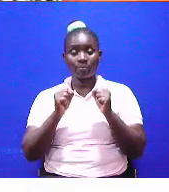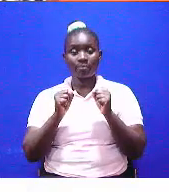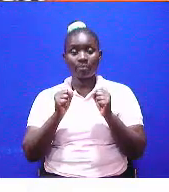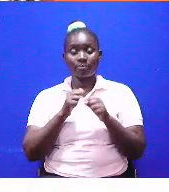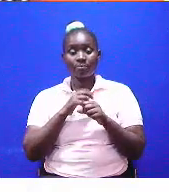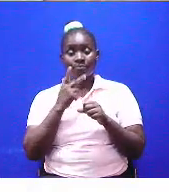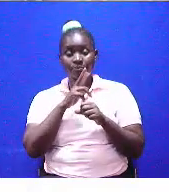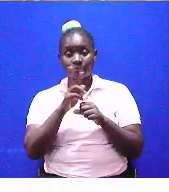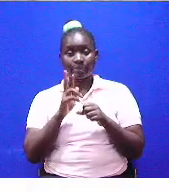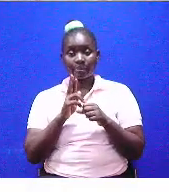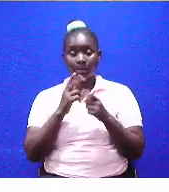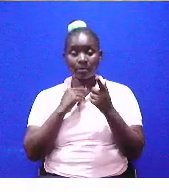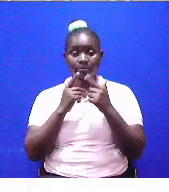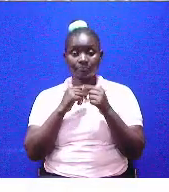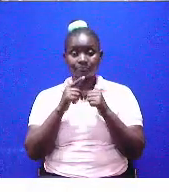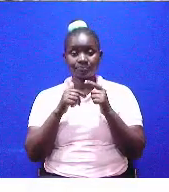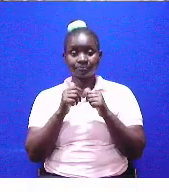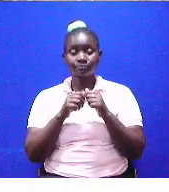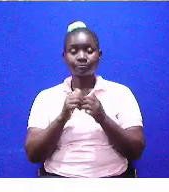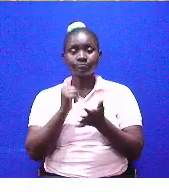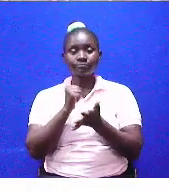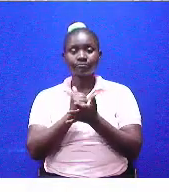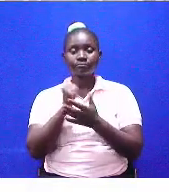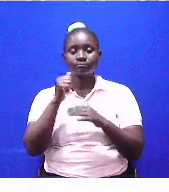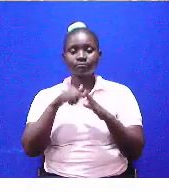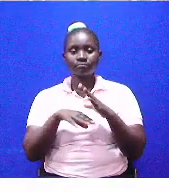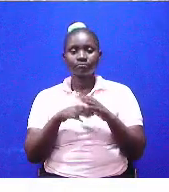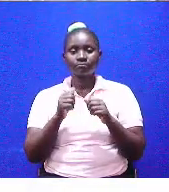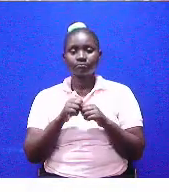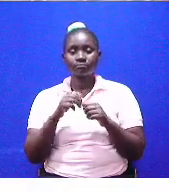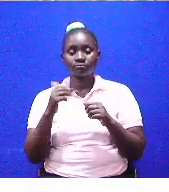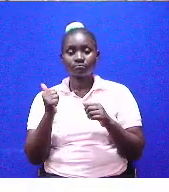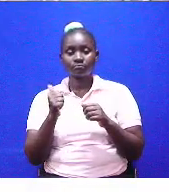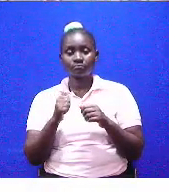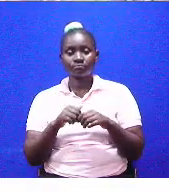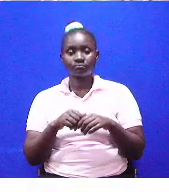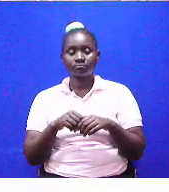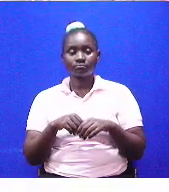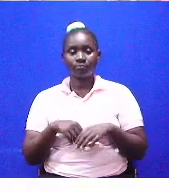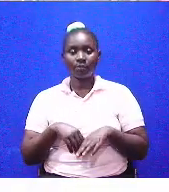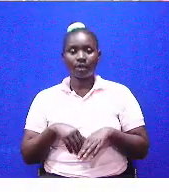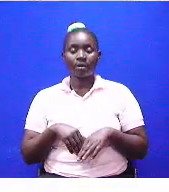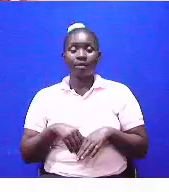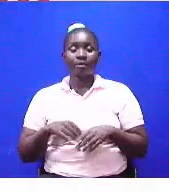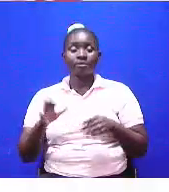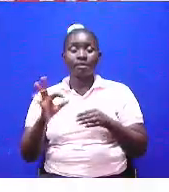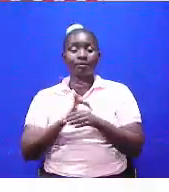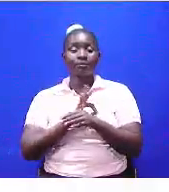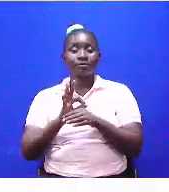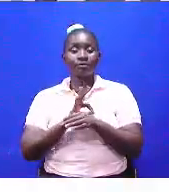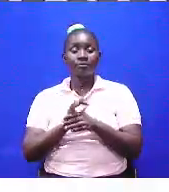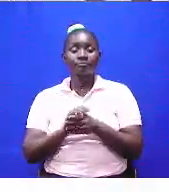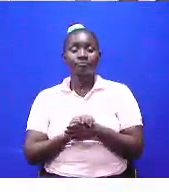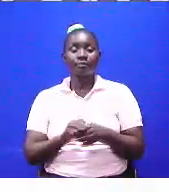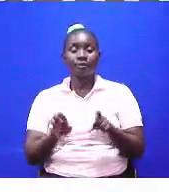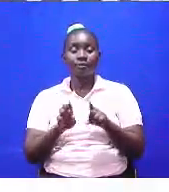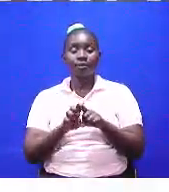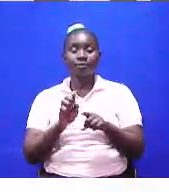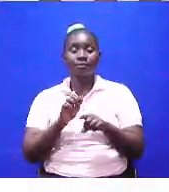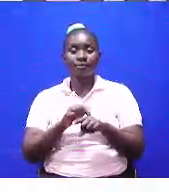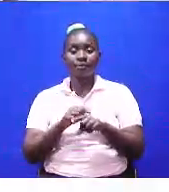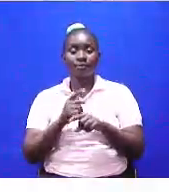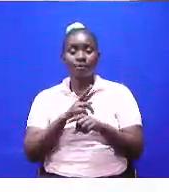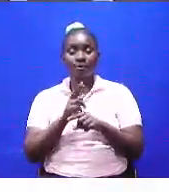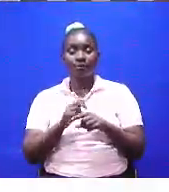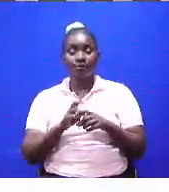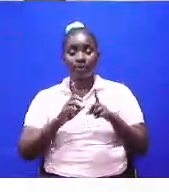mkiona tunapoongea tunaongea kwa hiyo ofisi yenye ambayo imechana na neema na utukufu wa kipekee. Chinga kecho boigoni go bakoleta